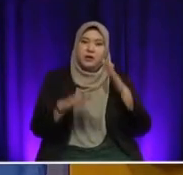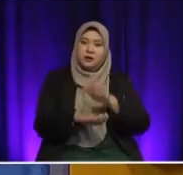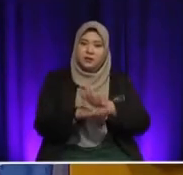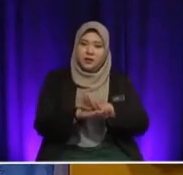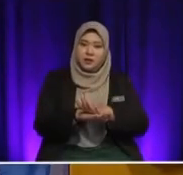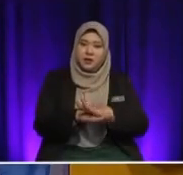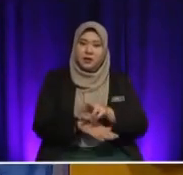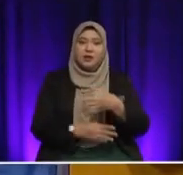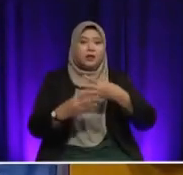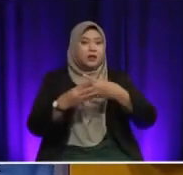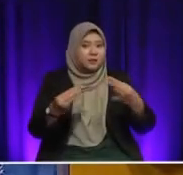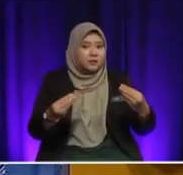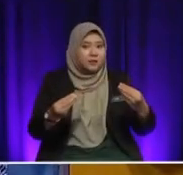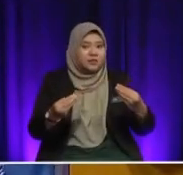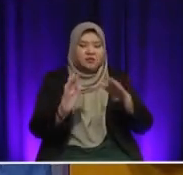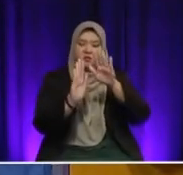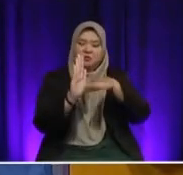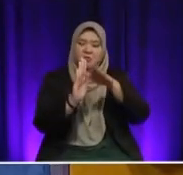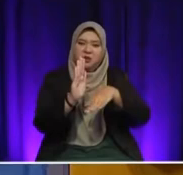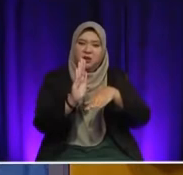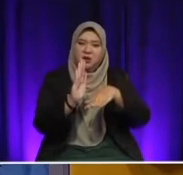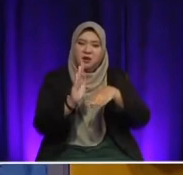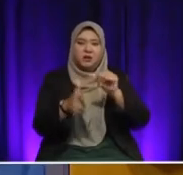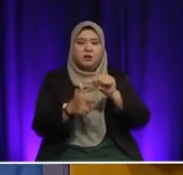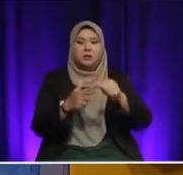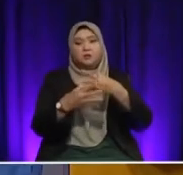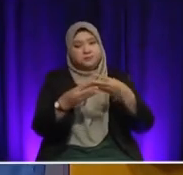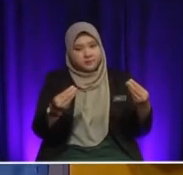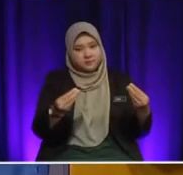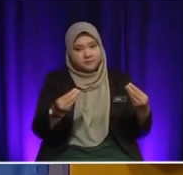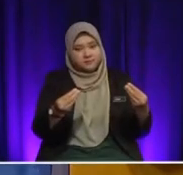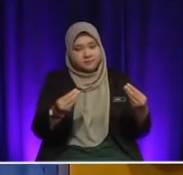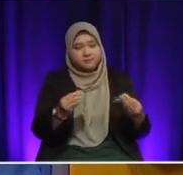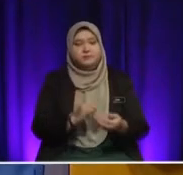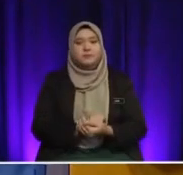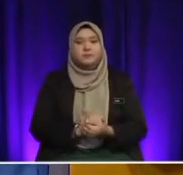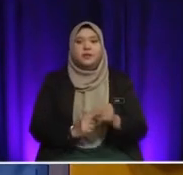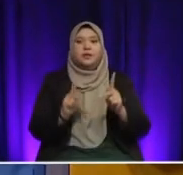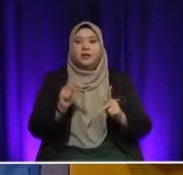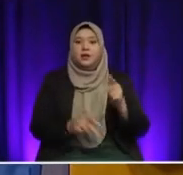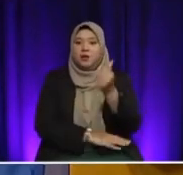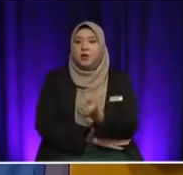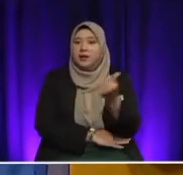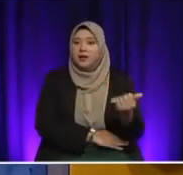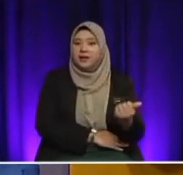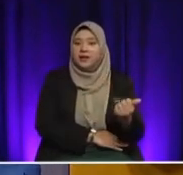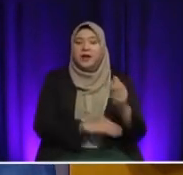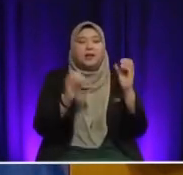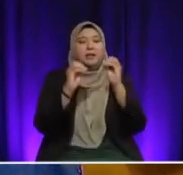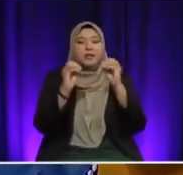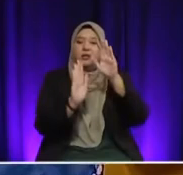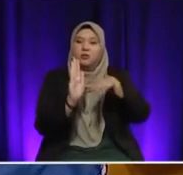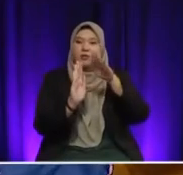kalau mula amali tu kita ada 8, akhirnya tetap ada 8. Melainkan murid hilangkan. Baik. Atau dipatahkan.